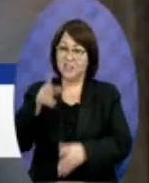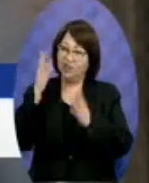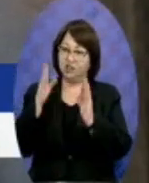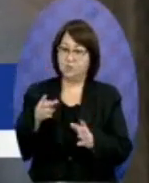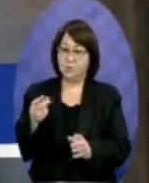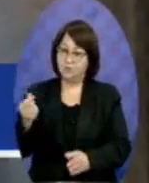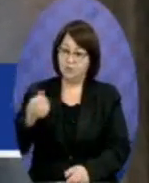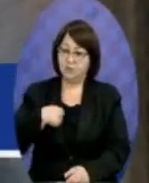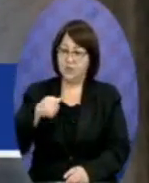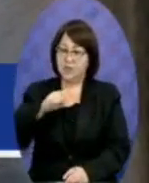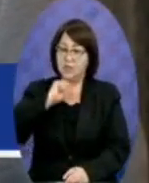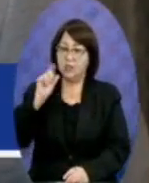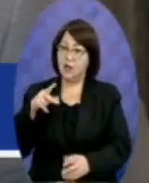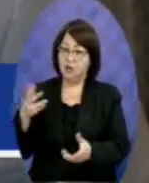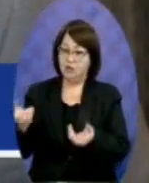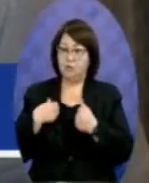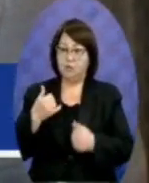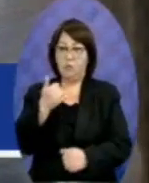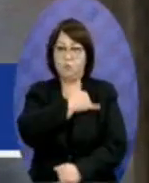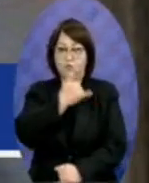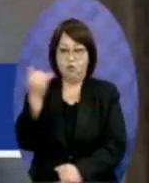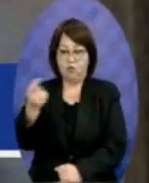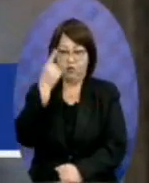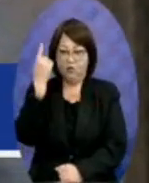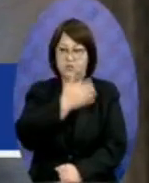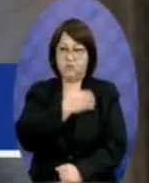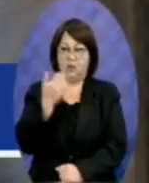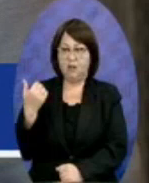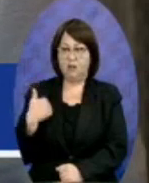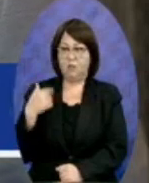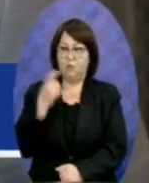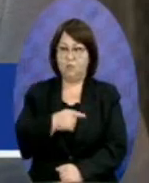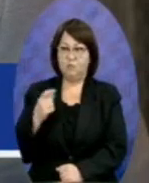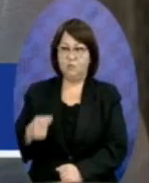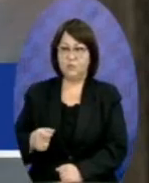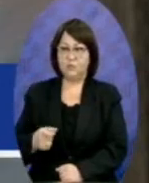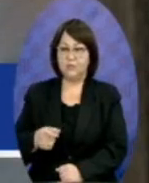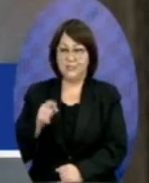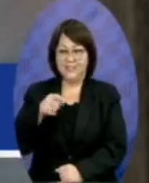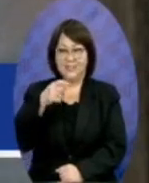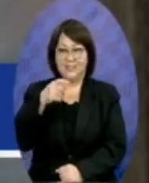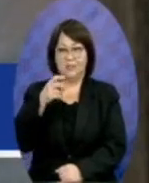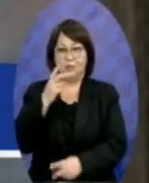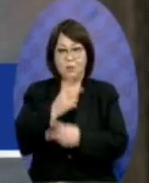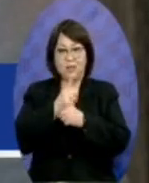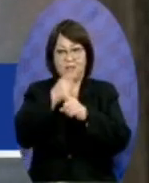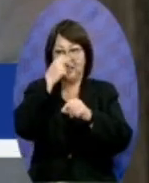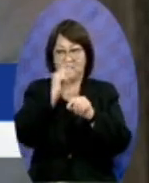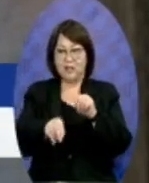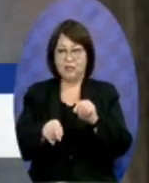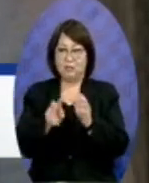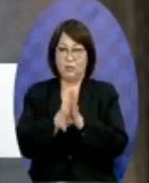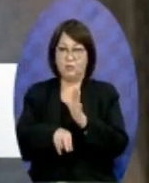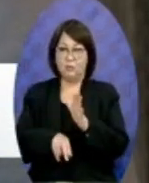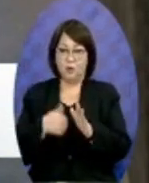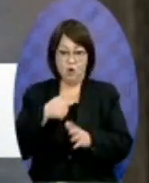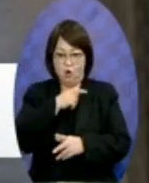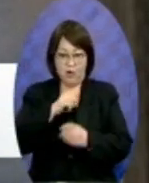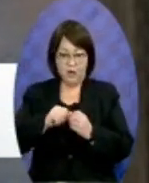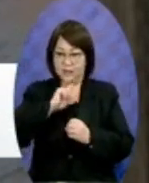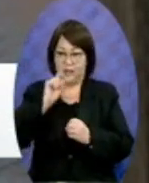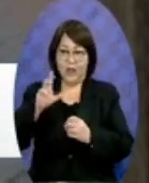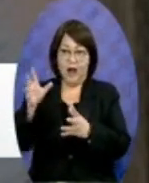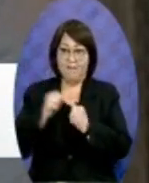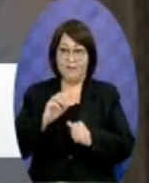бүхий бусад өндөр дээд алтан тушаалтнууд нь одоо шалгалтын гадуур болдог гэдэг нь тийм үү? Өөрөө тэр ажлыг хийхгүйгээр нөлөөллөө ашиглаж